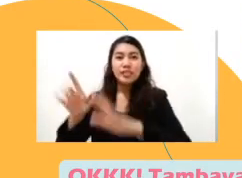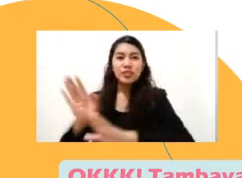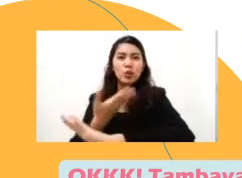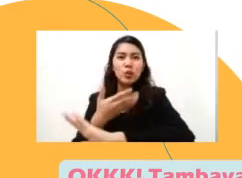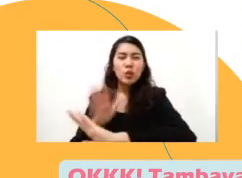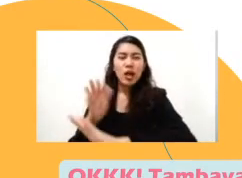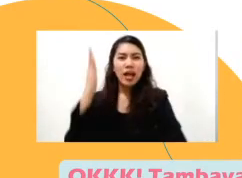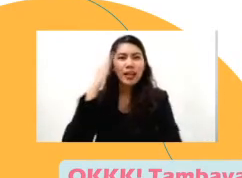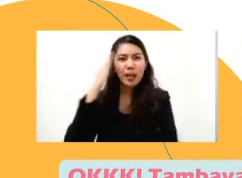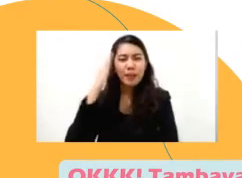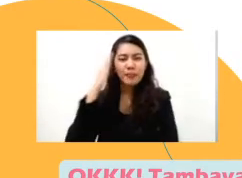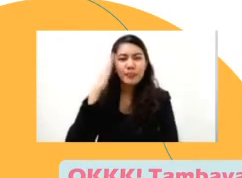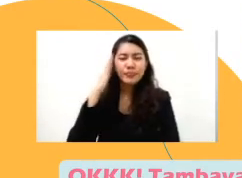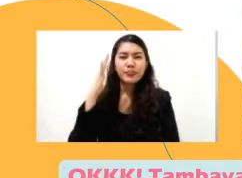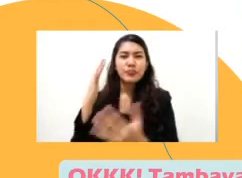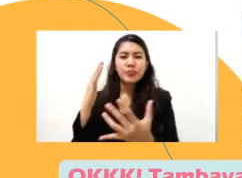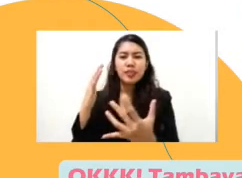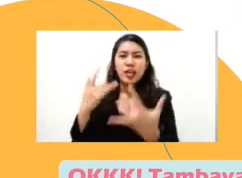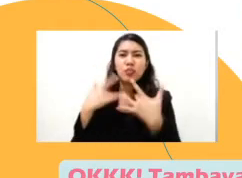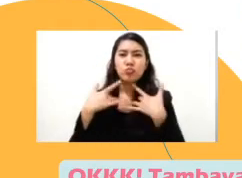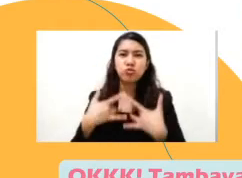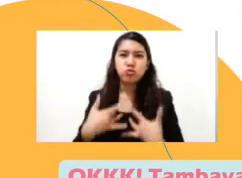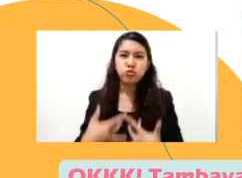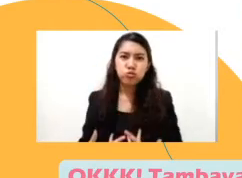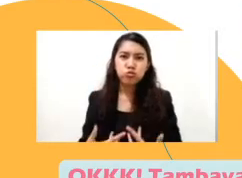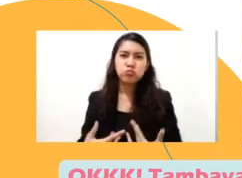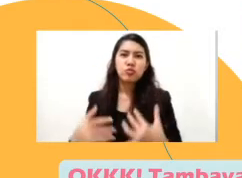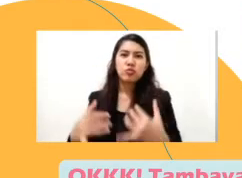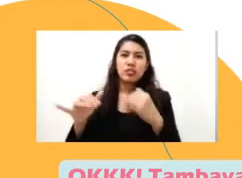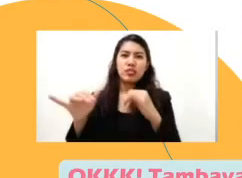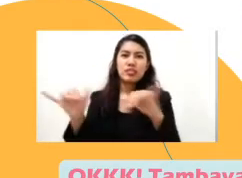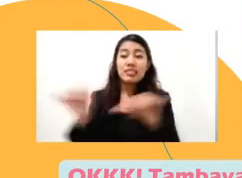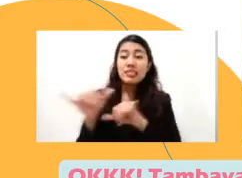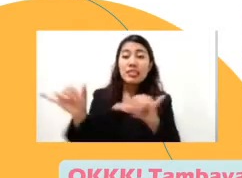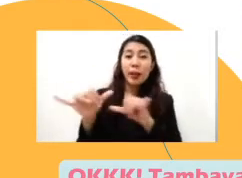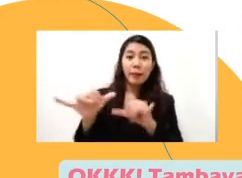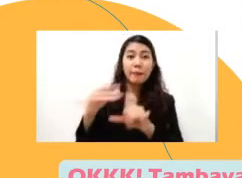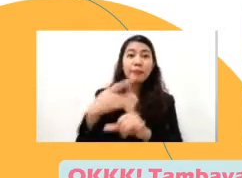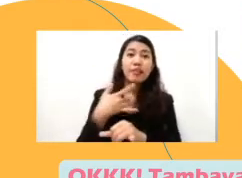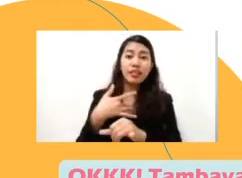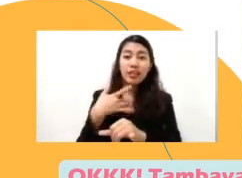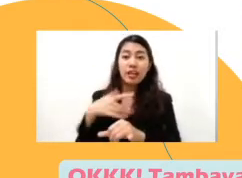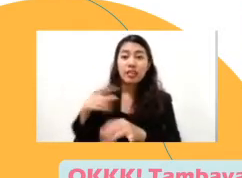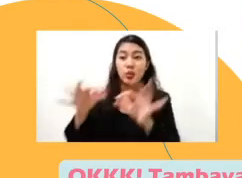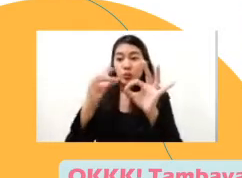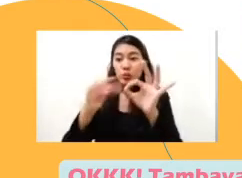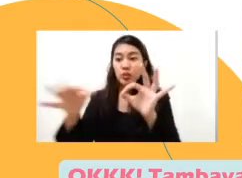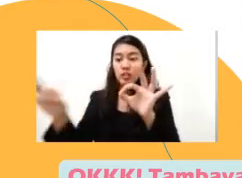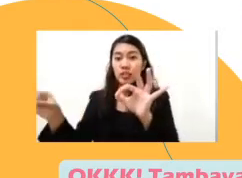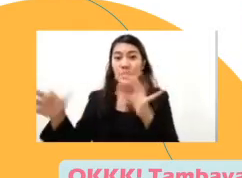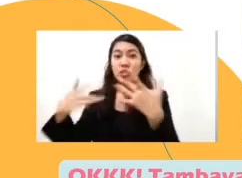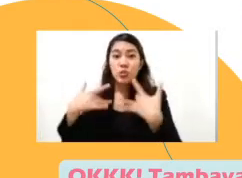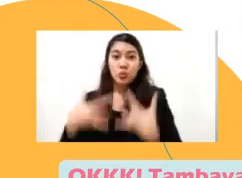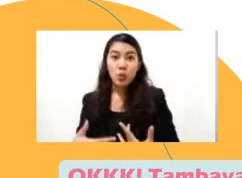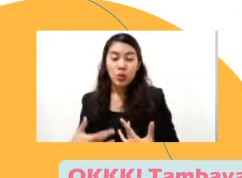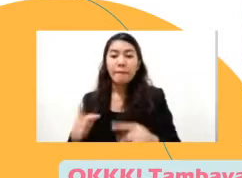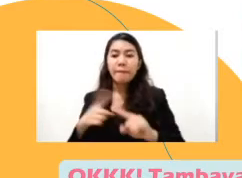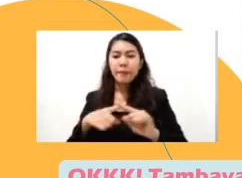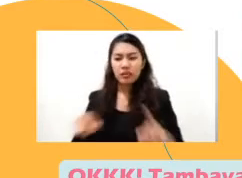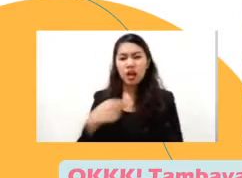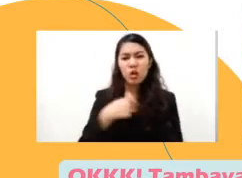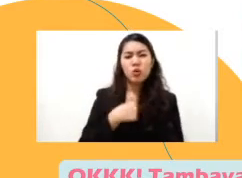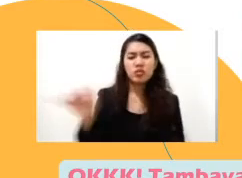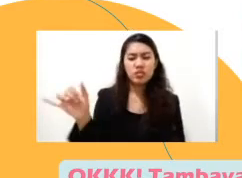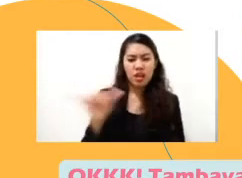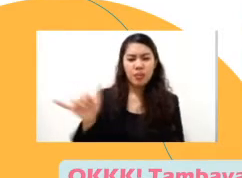ng kaparehas mo ng pinagdaanan. Yes. Through the lyrics of the song, na malungkot yung kanta, pero dahil may pakiramdam ka na,